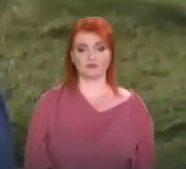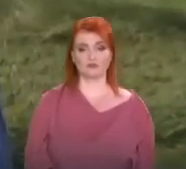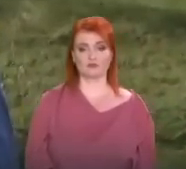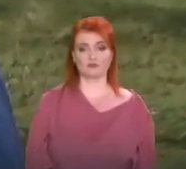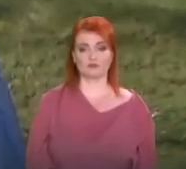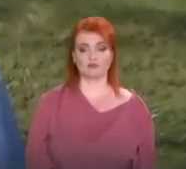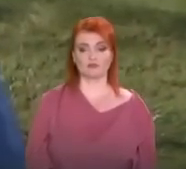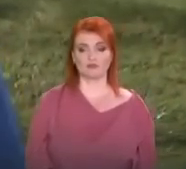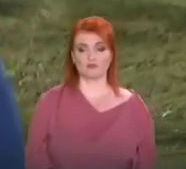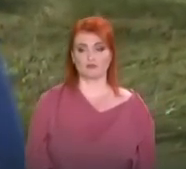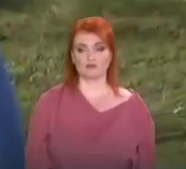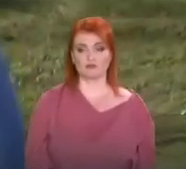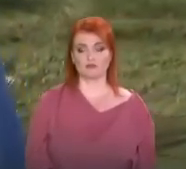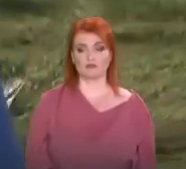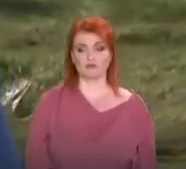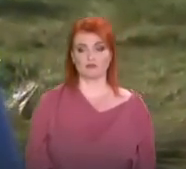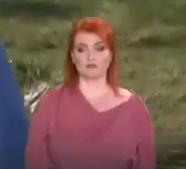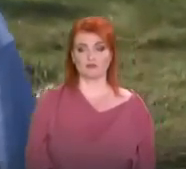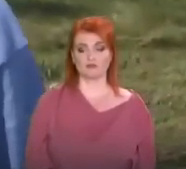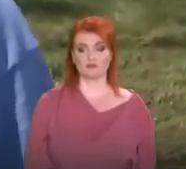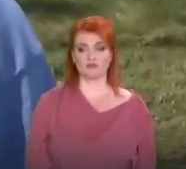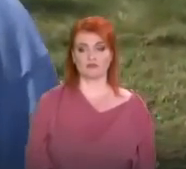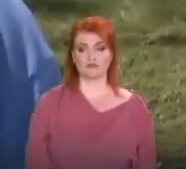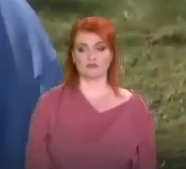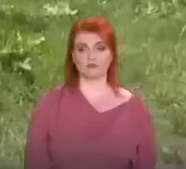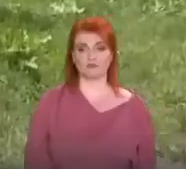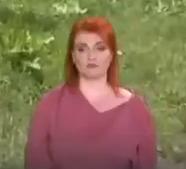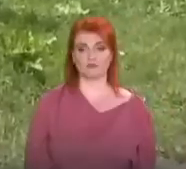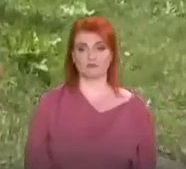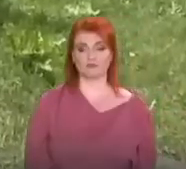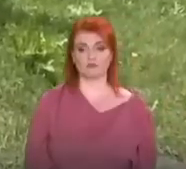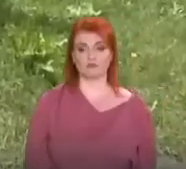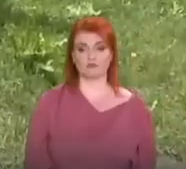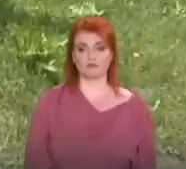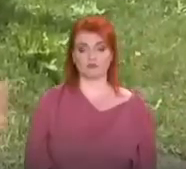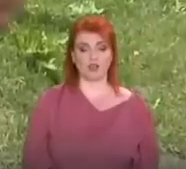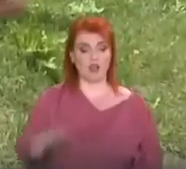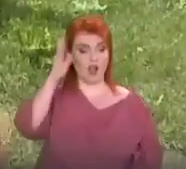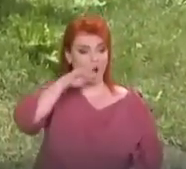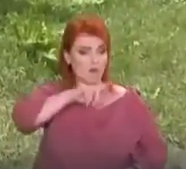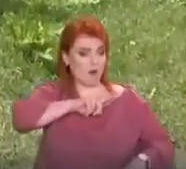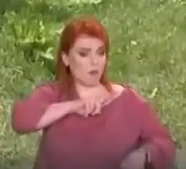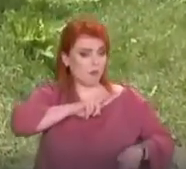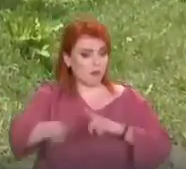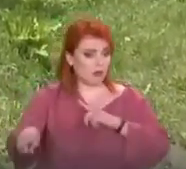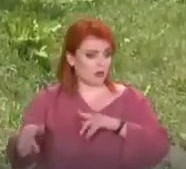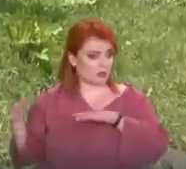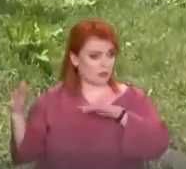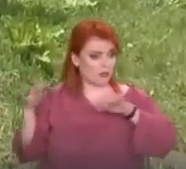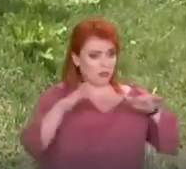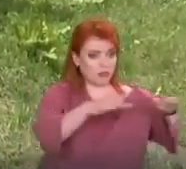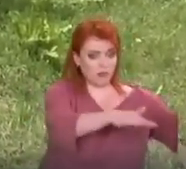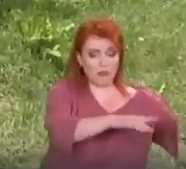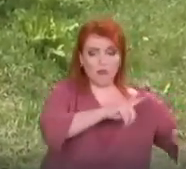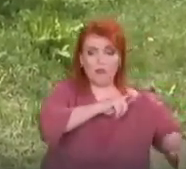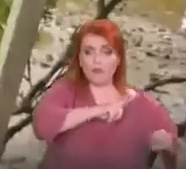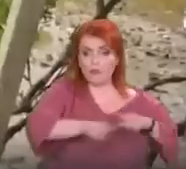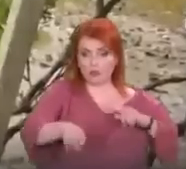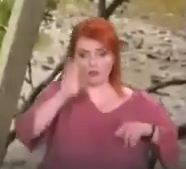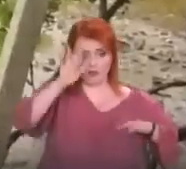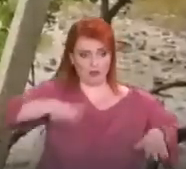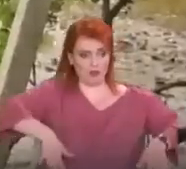Dacă nu băgam camioneta în curte, o duceau la. Deodată a venit toate părurile, deodată au